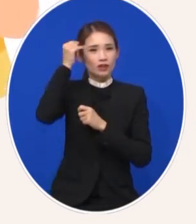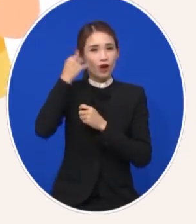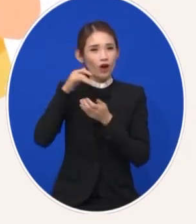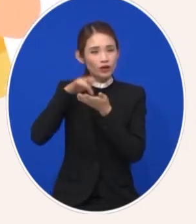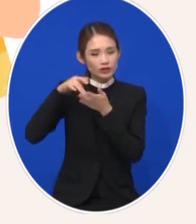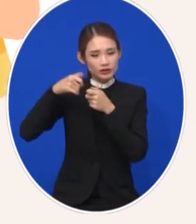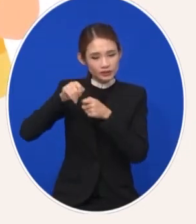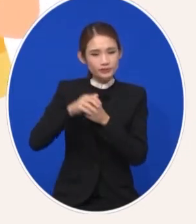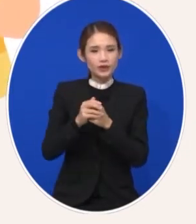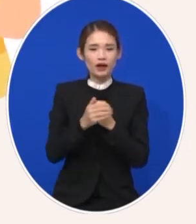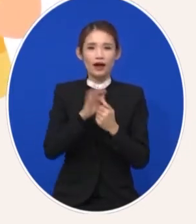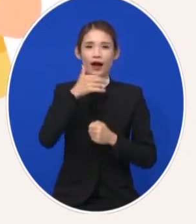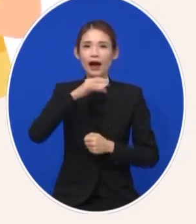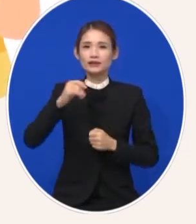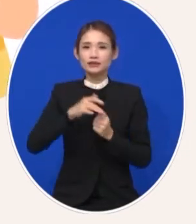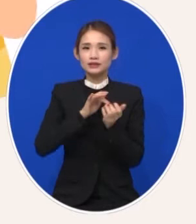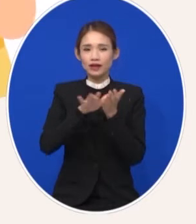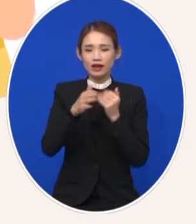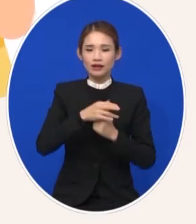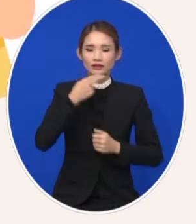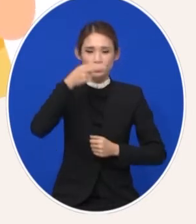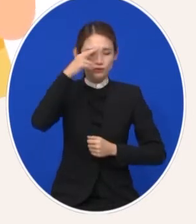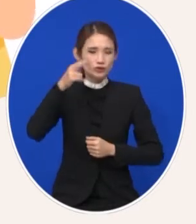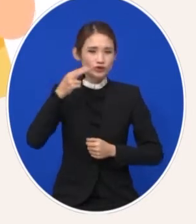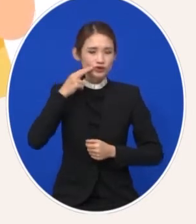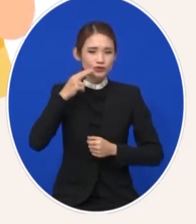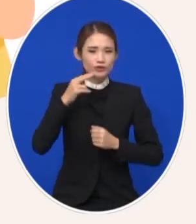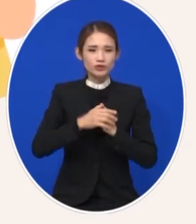여드름약, 간질약, 항암제, 음주,